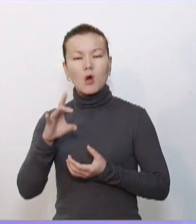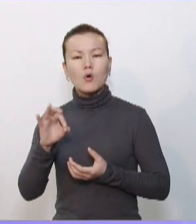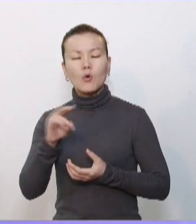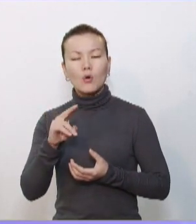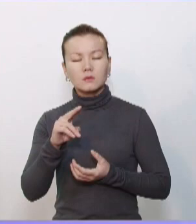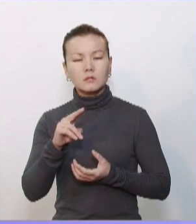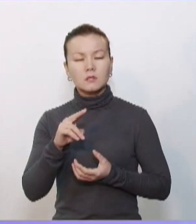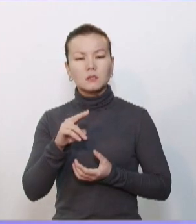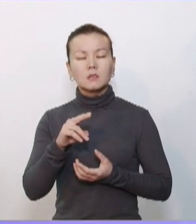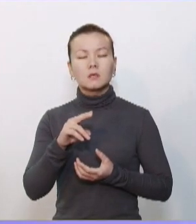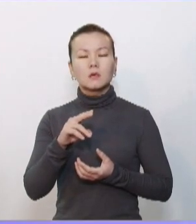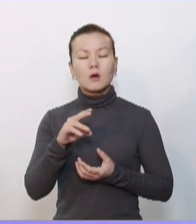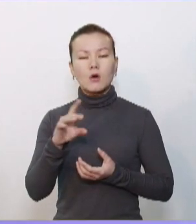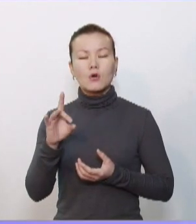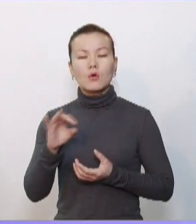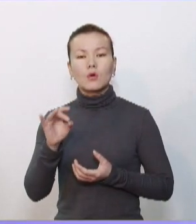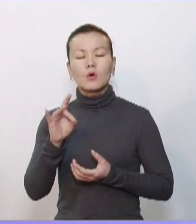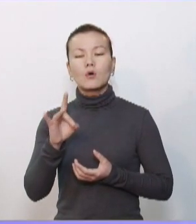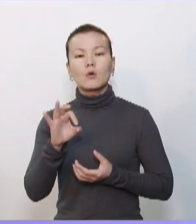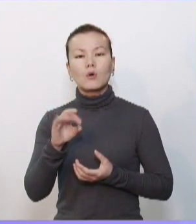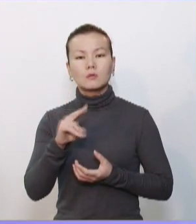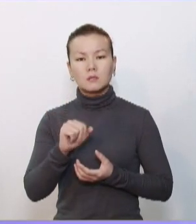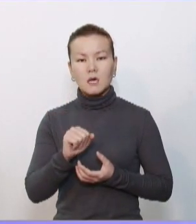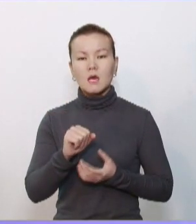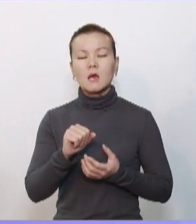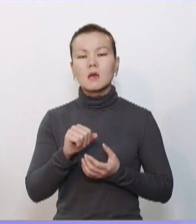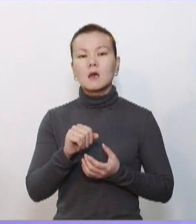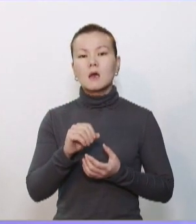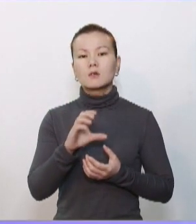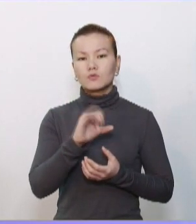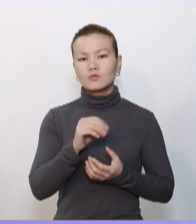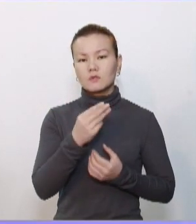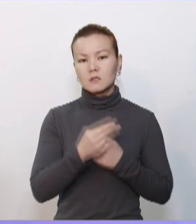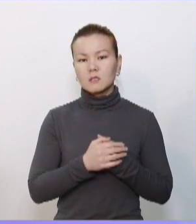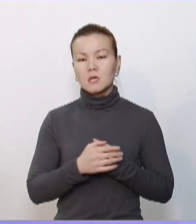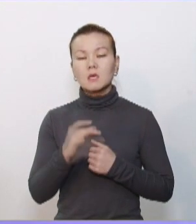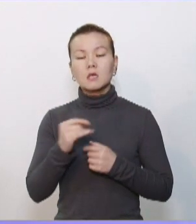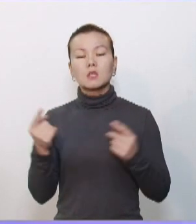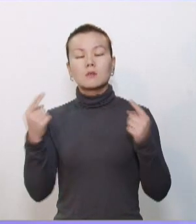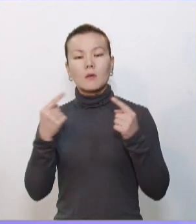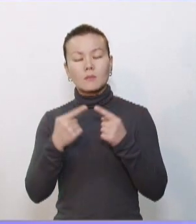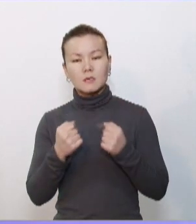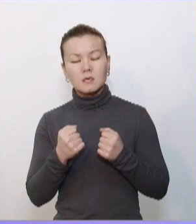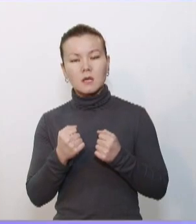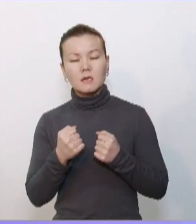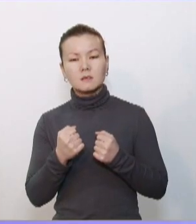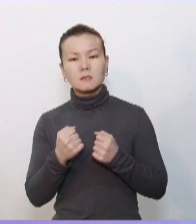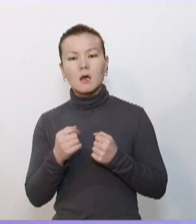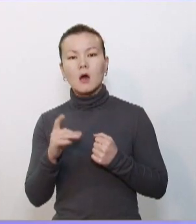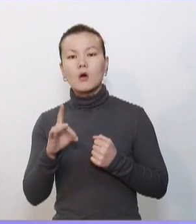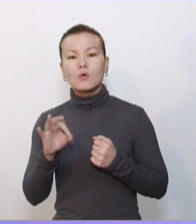имен существительных и научимся определять род имен